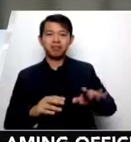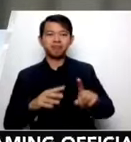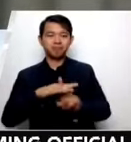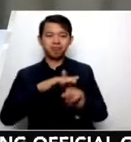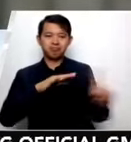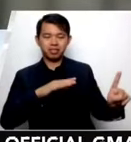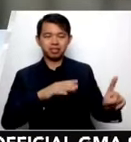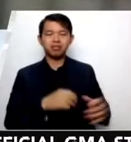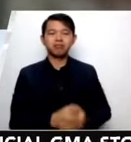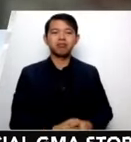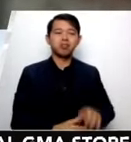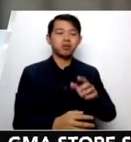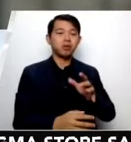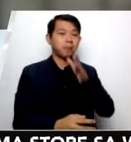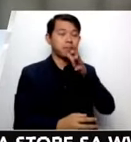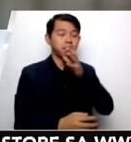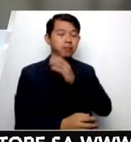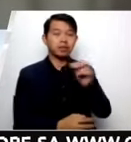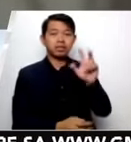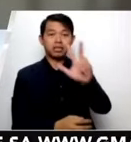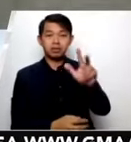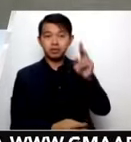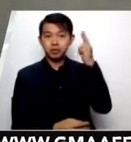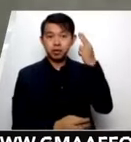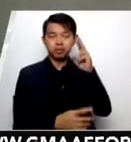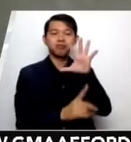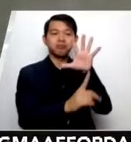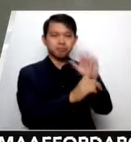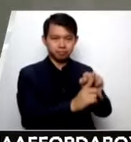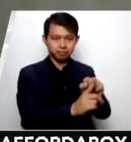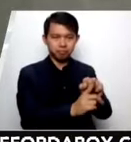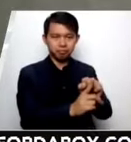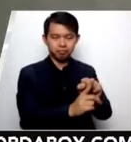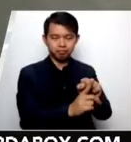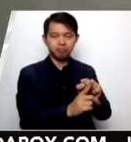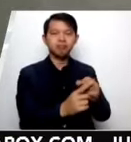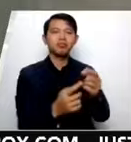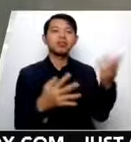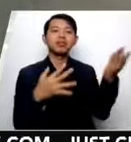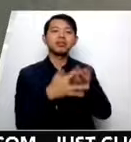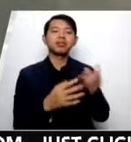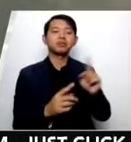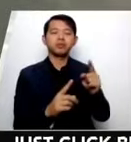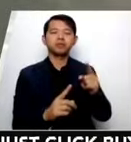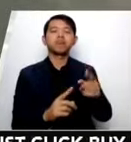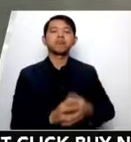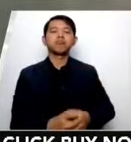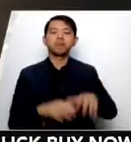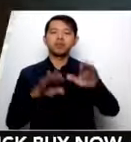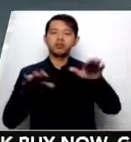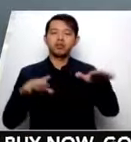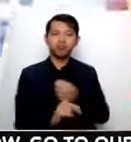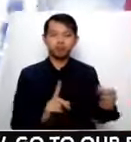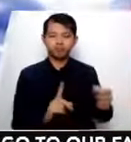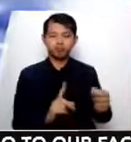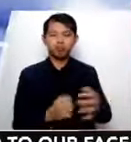3 tiyuhin ng bata na maaharap sa kasong child abuse. Tumanggi silang magbigay ng pahayag.